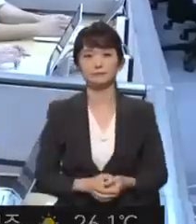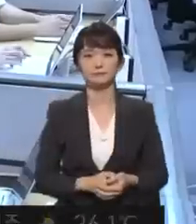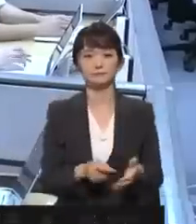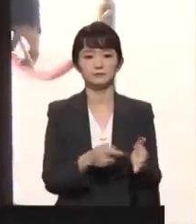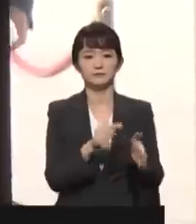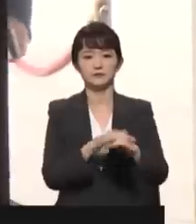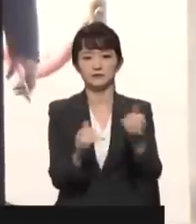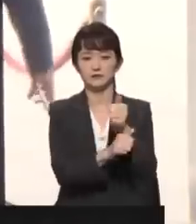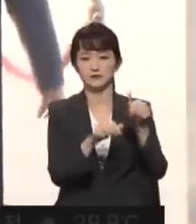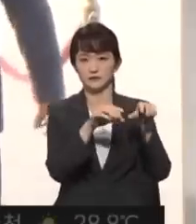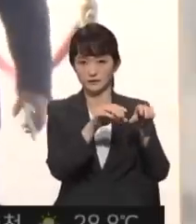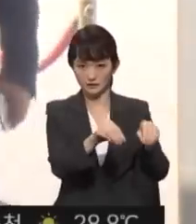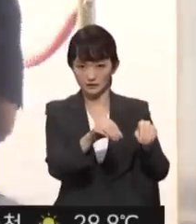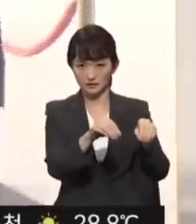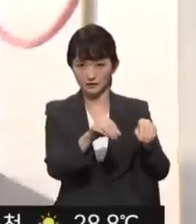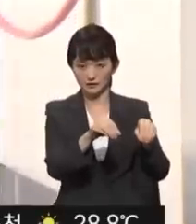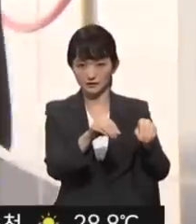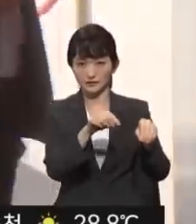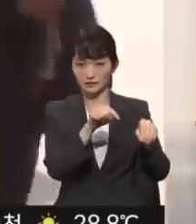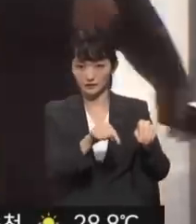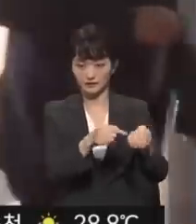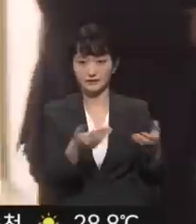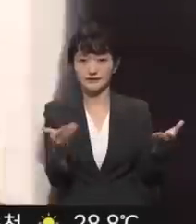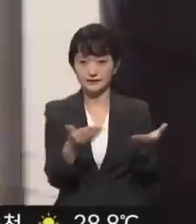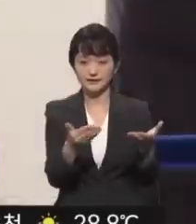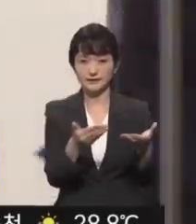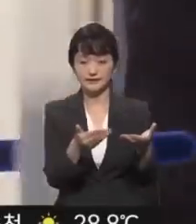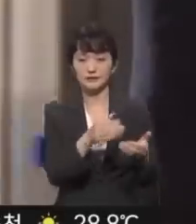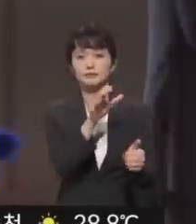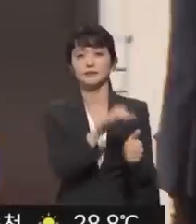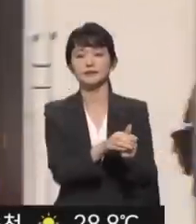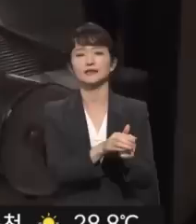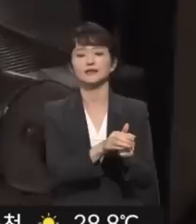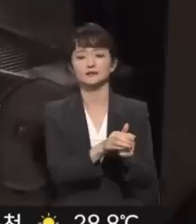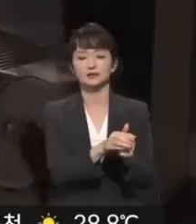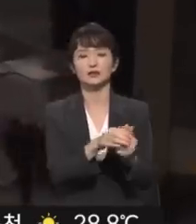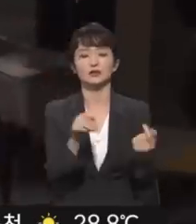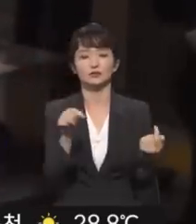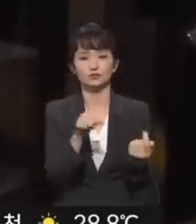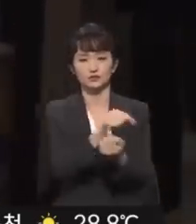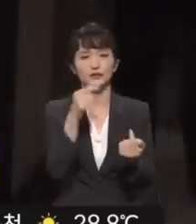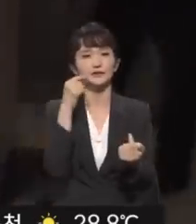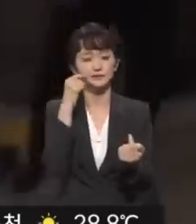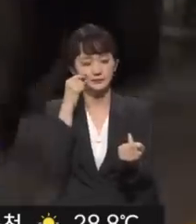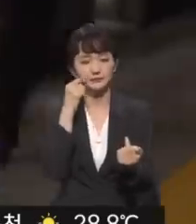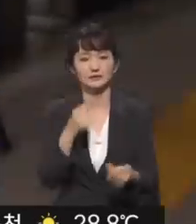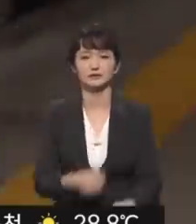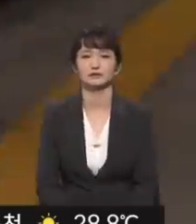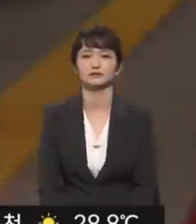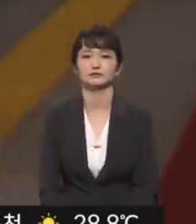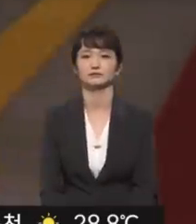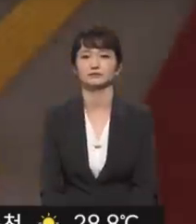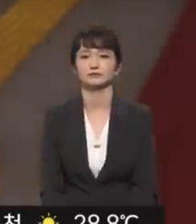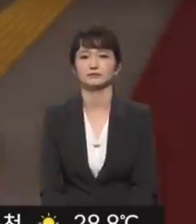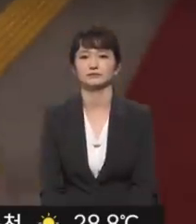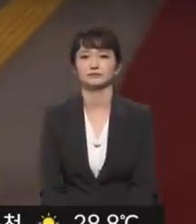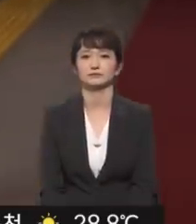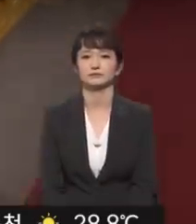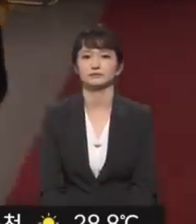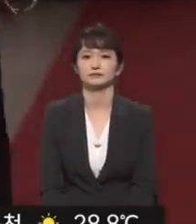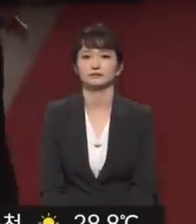의하면 은 초 력이 정지된다 직무 집행을 할 수 없다 이것이 이제 재판부에 뜻이라고 판단하시면 되겠습니다